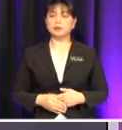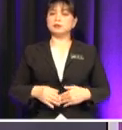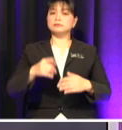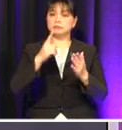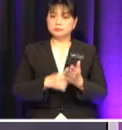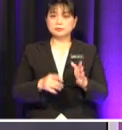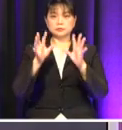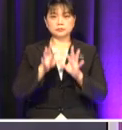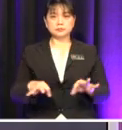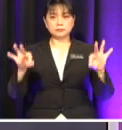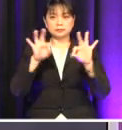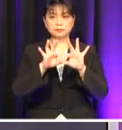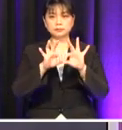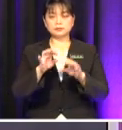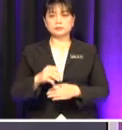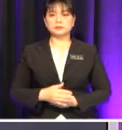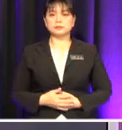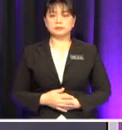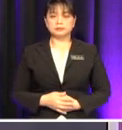splinting tersebut eh